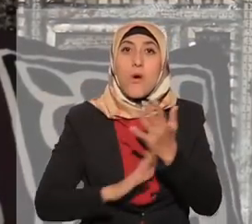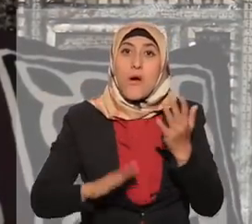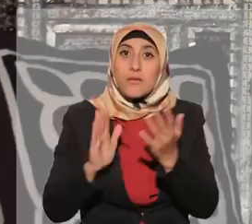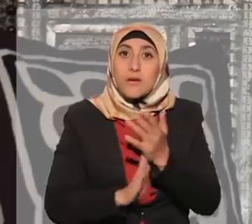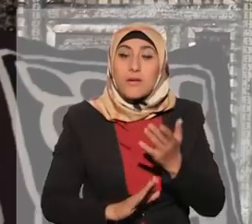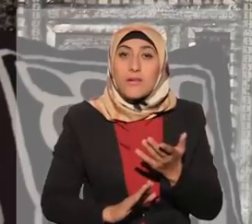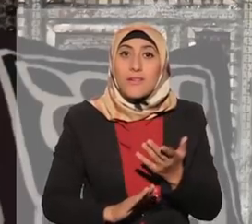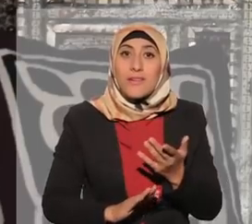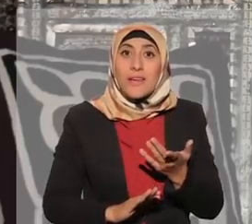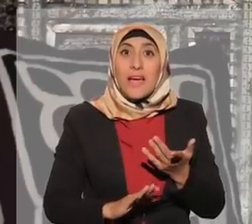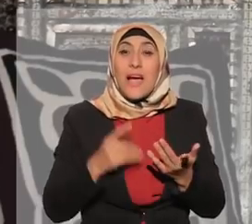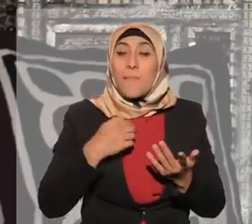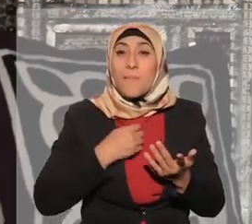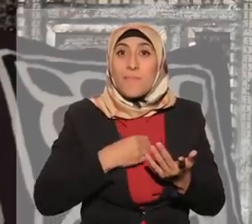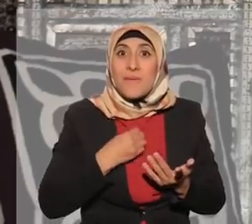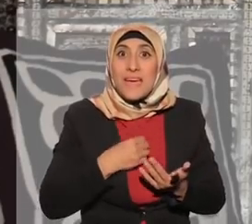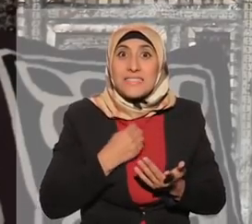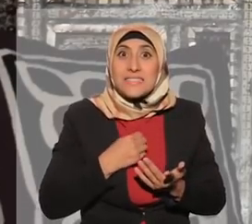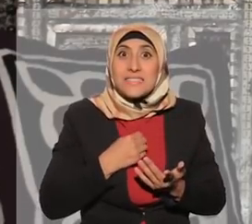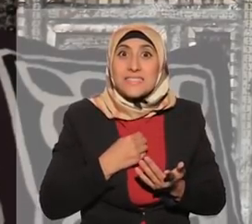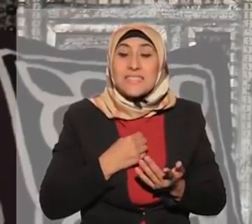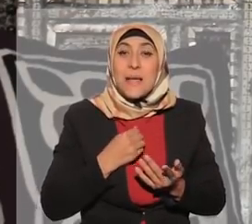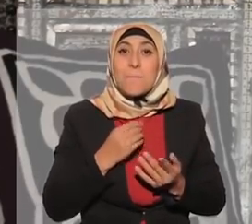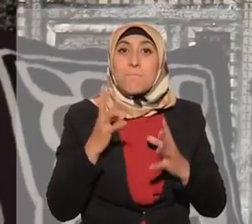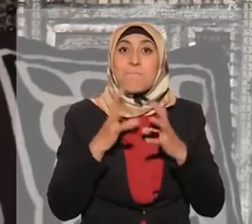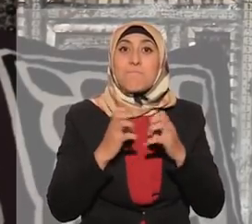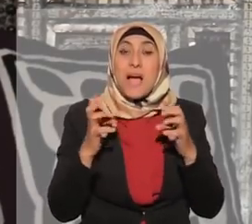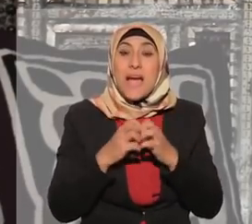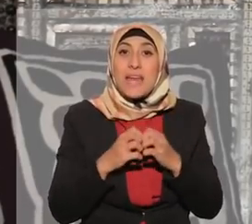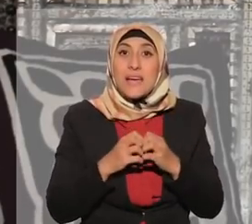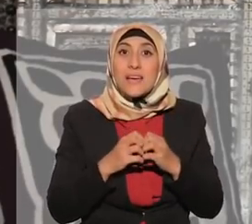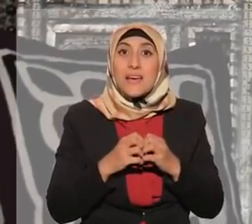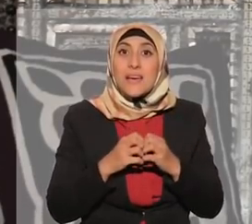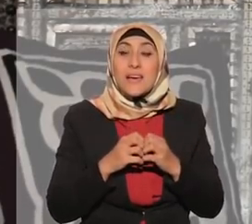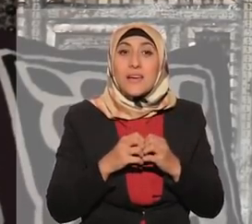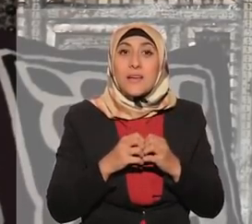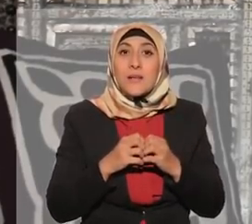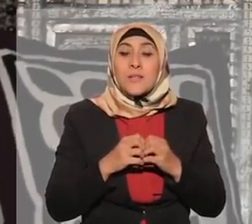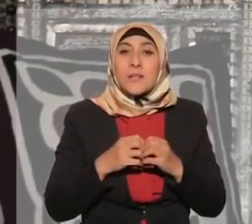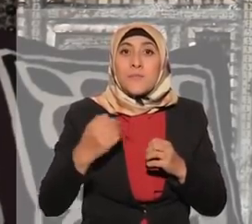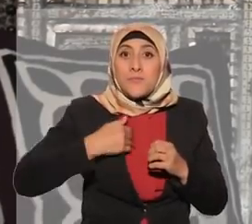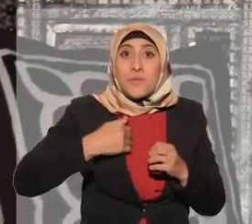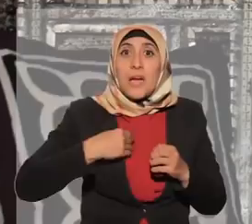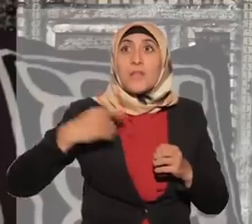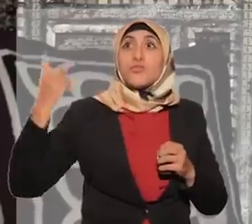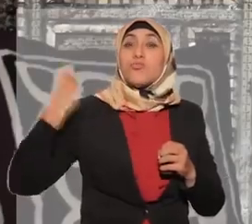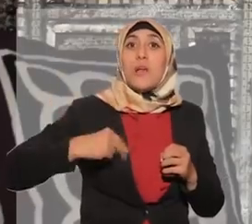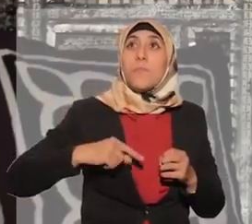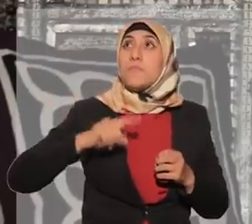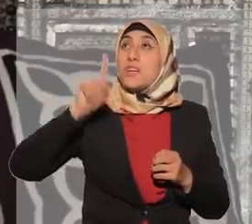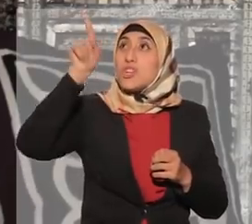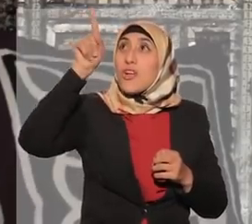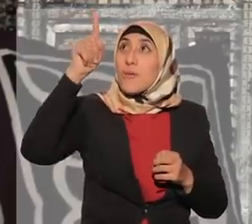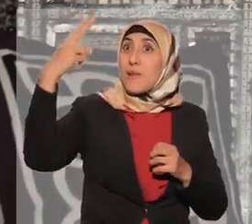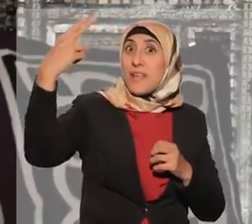عندما يستشعر معنى أن من ضربت من أجله يراني هنا،